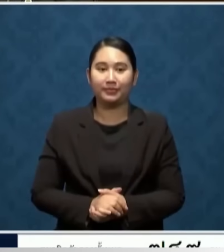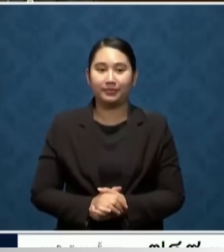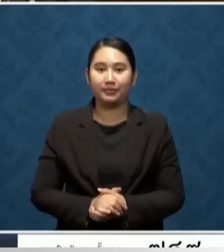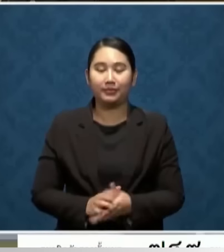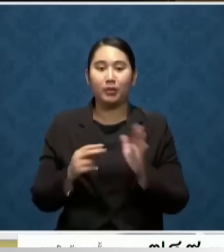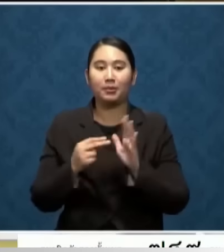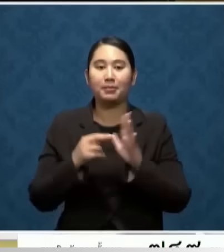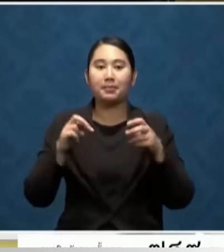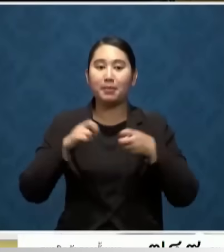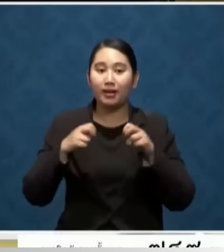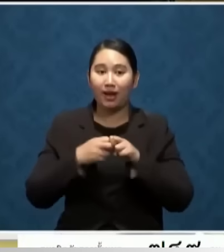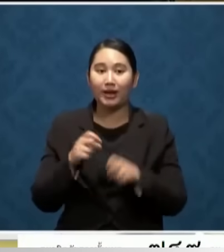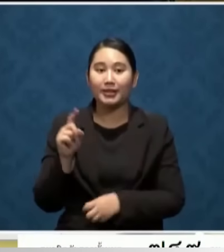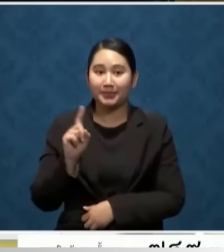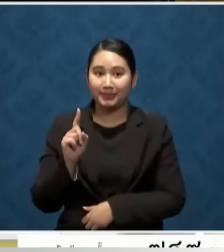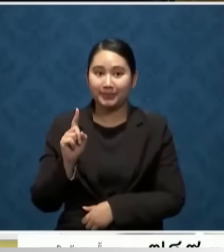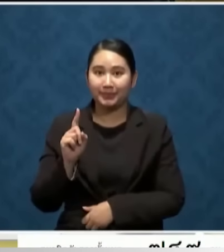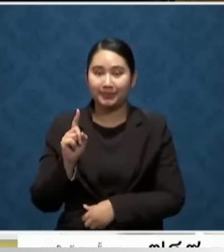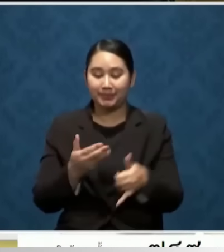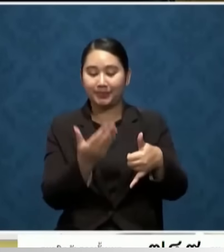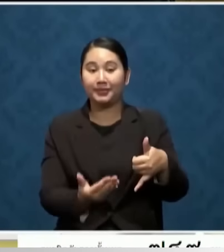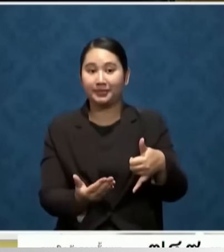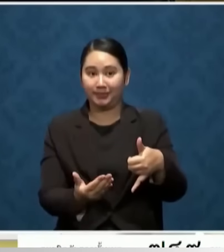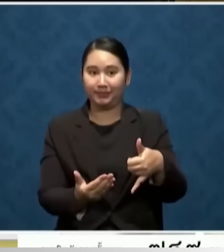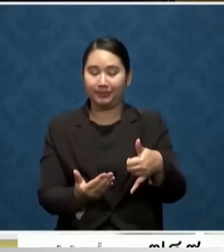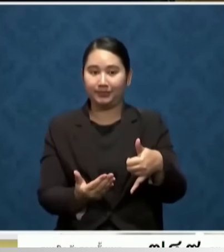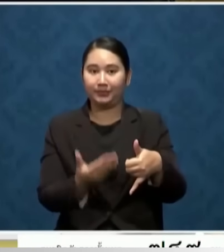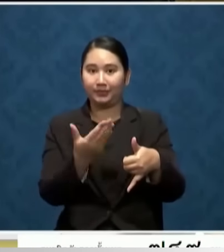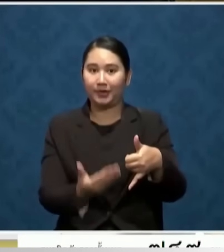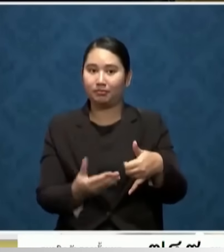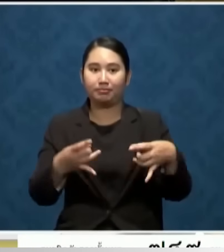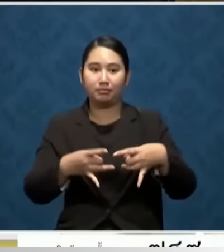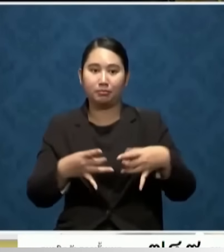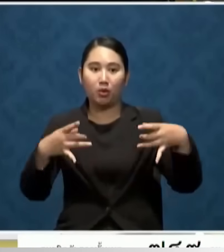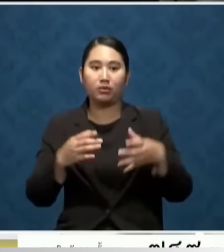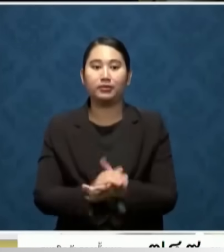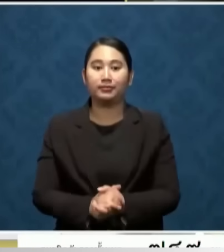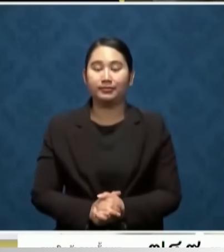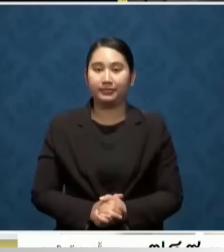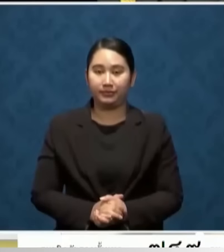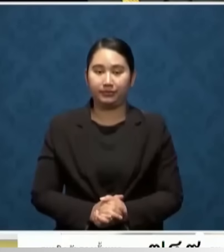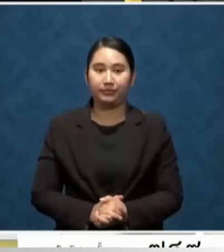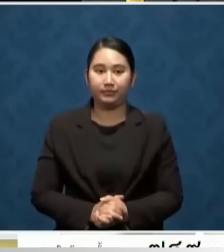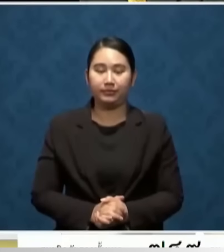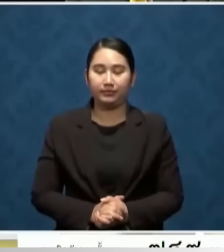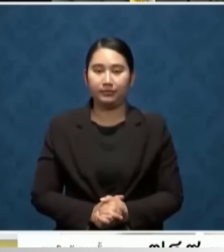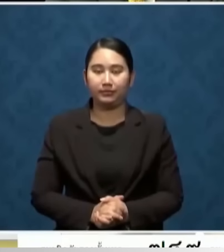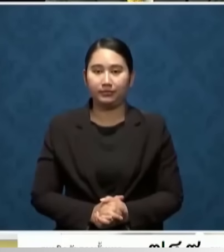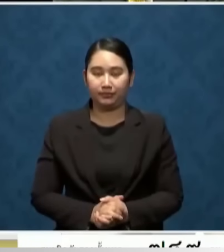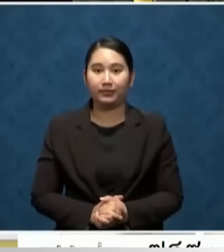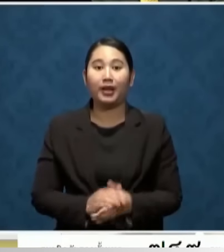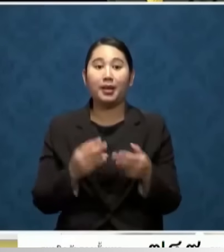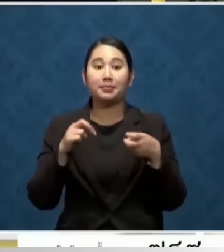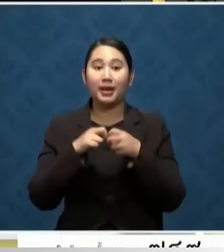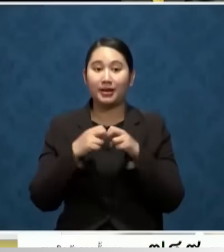มีปัญหาเรื่องคุณสมบัติและลักษณะต้องห้ามตามรัฐธรรมนูญหรือไม่ปัญห